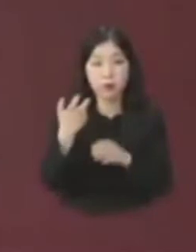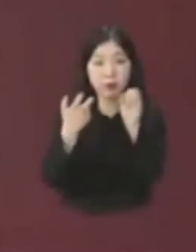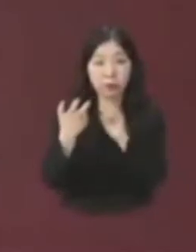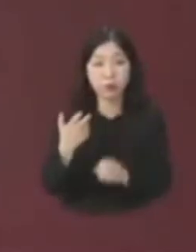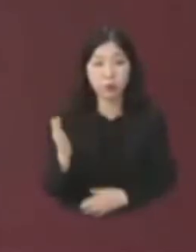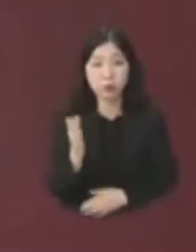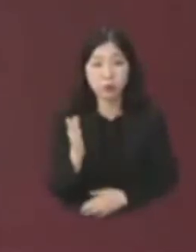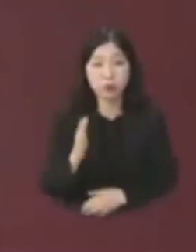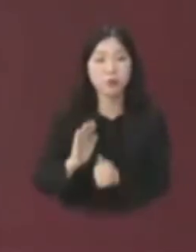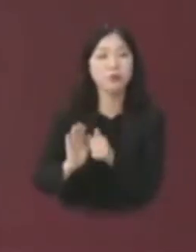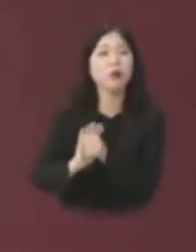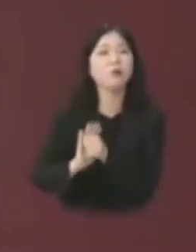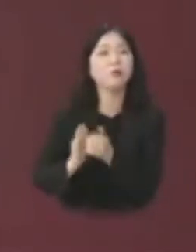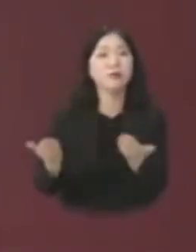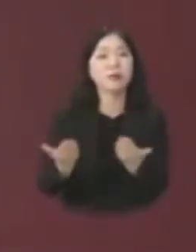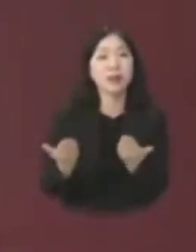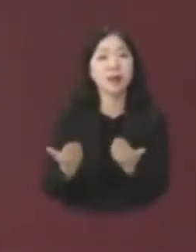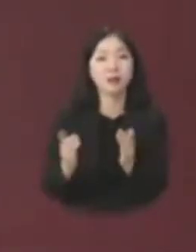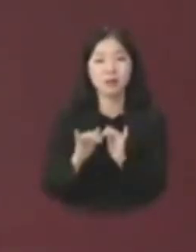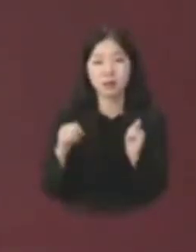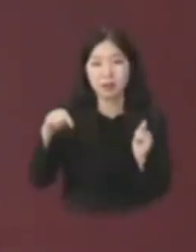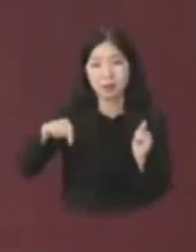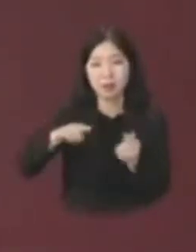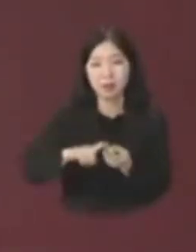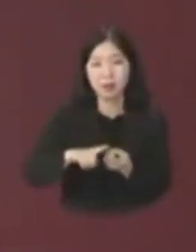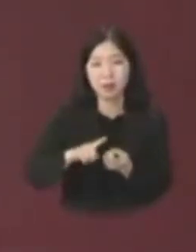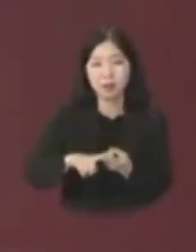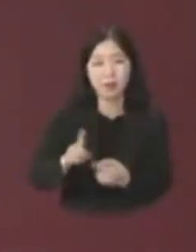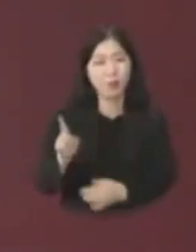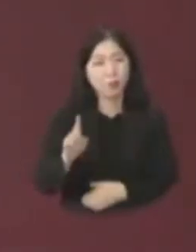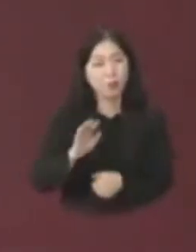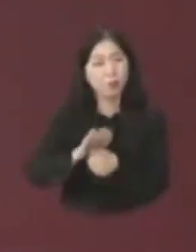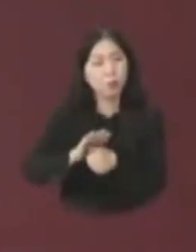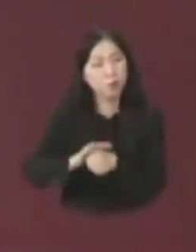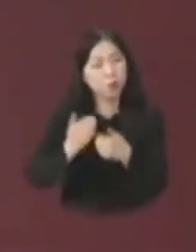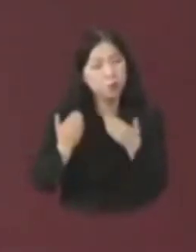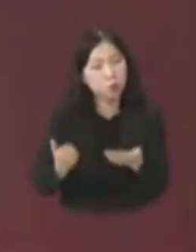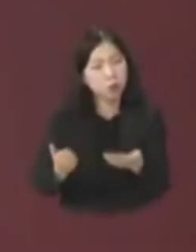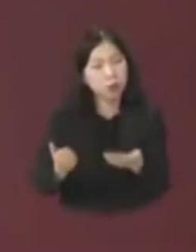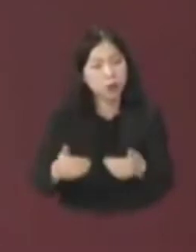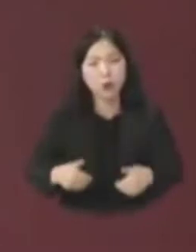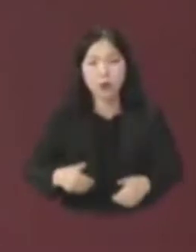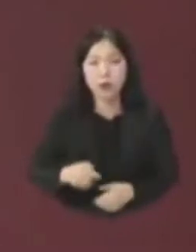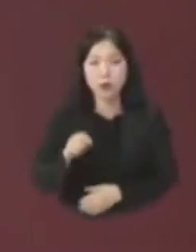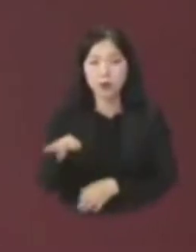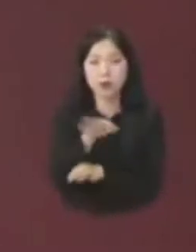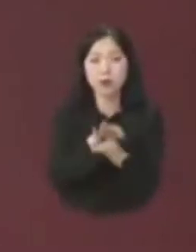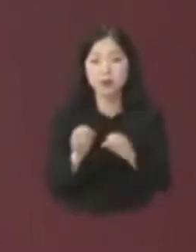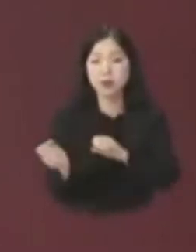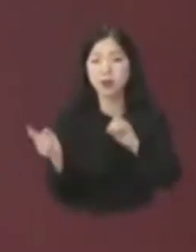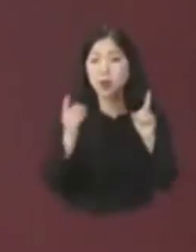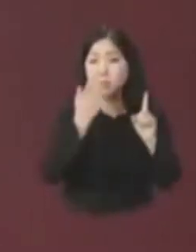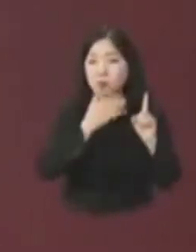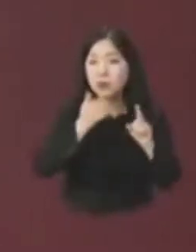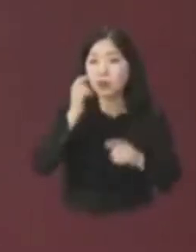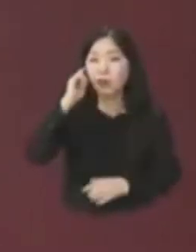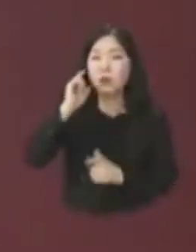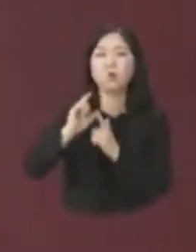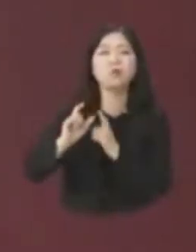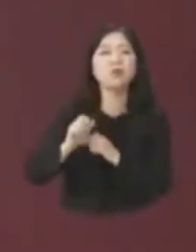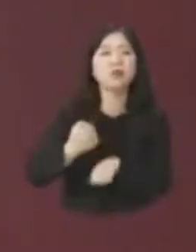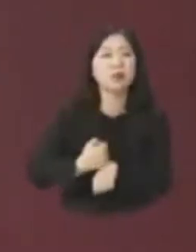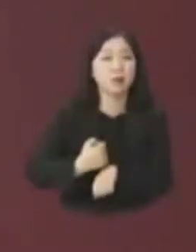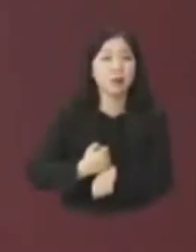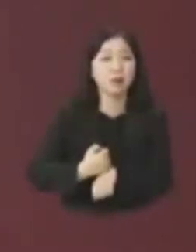70%를 차지하는 이 서비스 산업 종사자들에 대해서 어떤 식으로 도움을 드려야 이분들이 경제를 살릴 수 있을까를